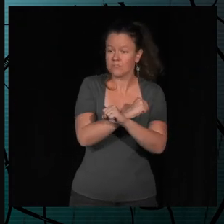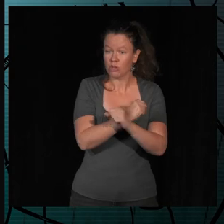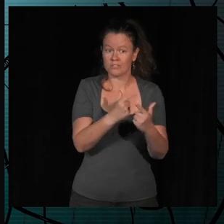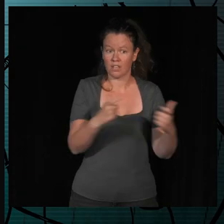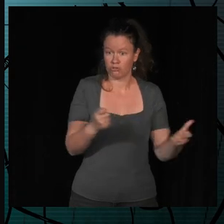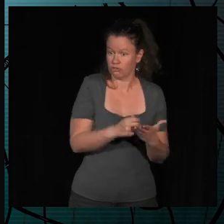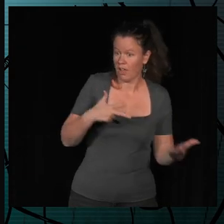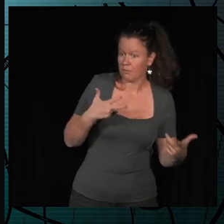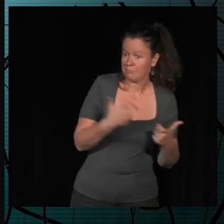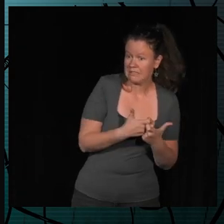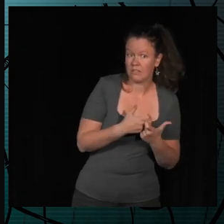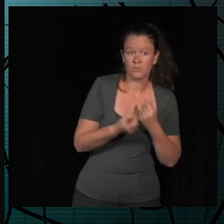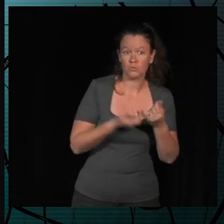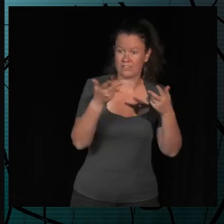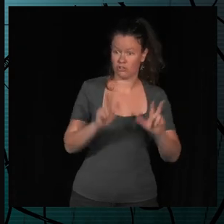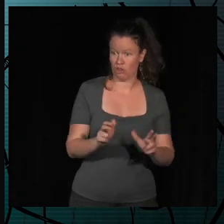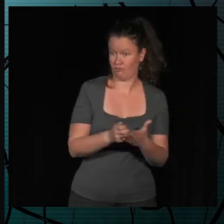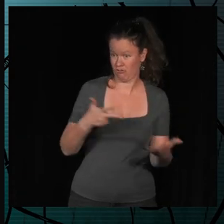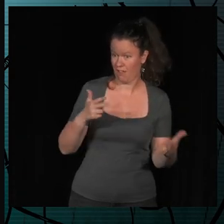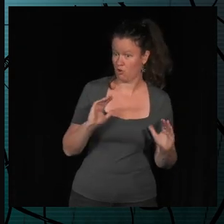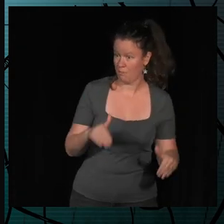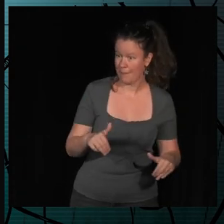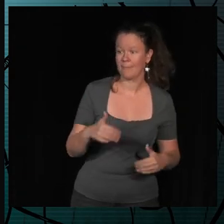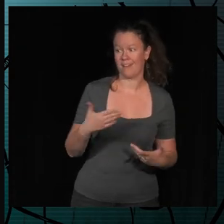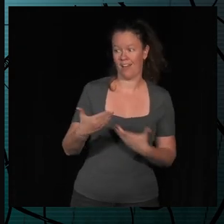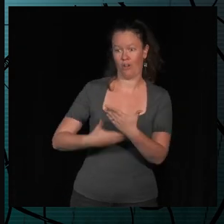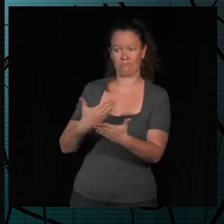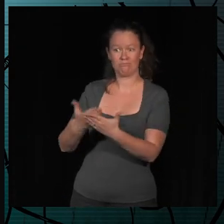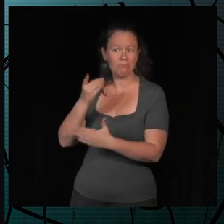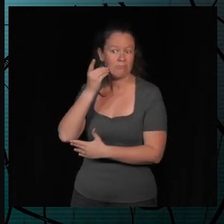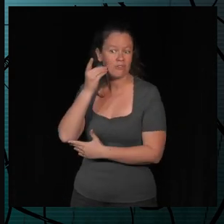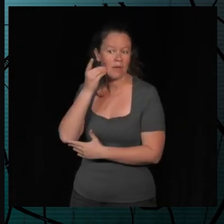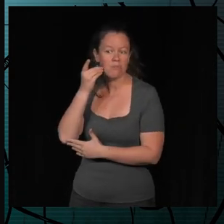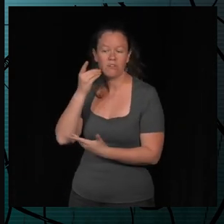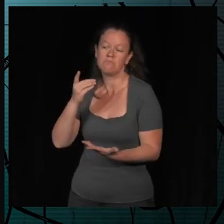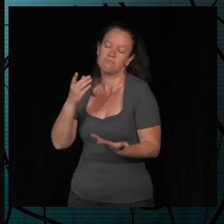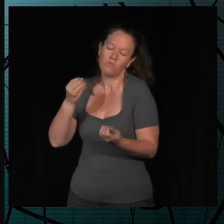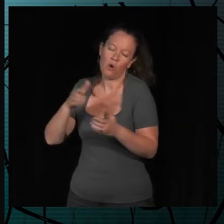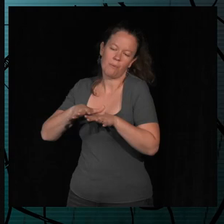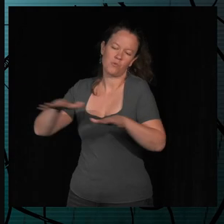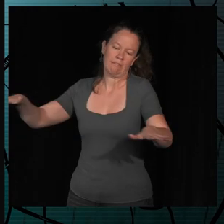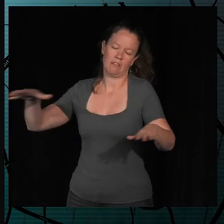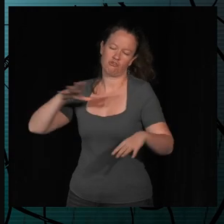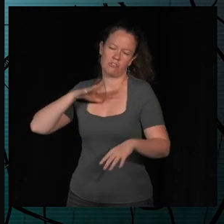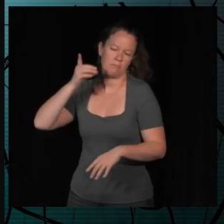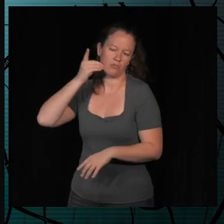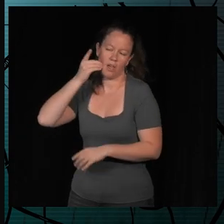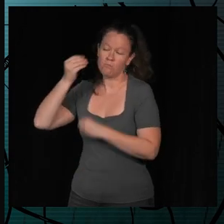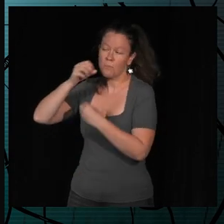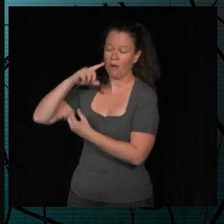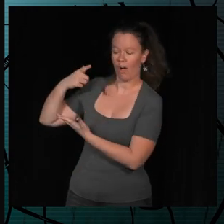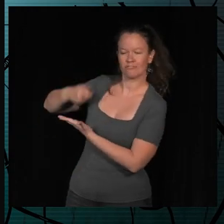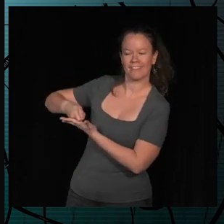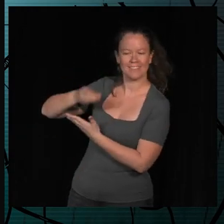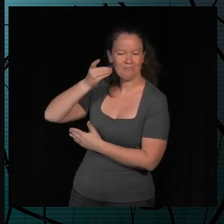qui coûte cher à la maison aujourd'hui avec un simple smartphone qu'on a tous pour plein de raisons différentes acheté par les parents